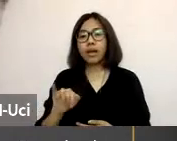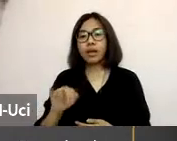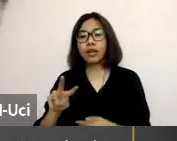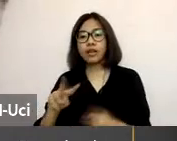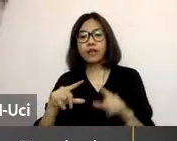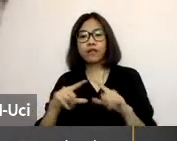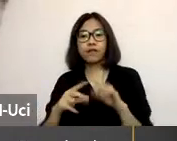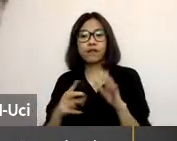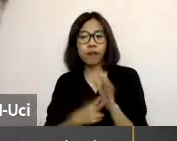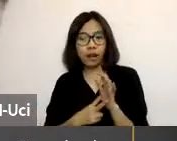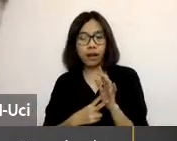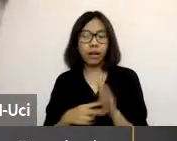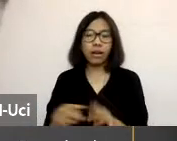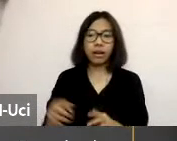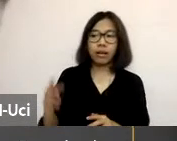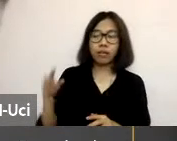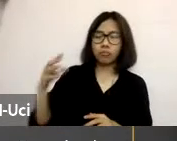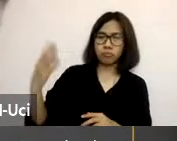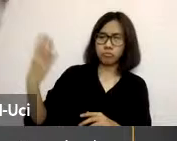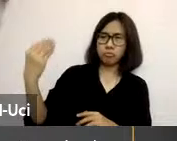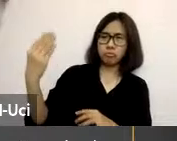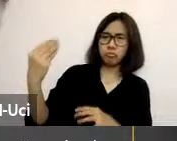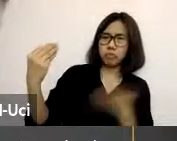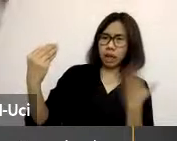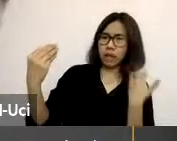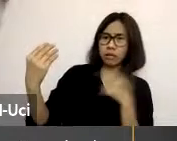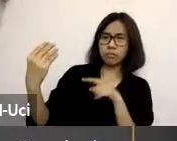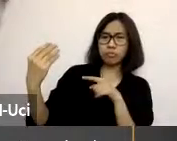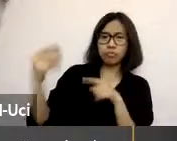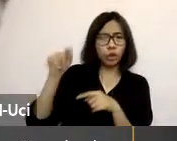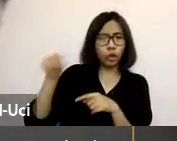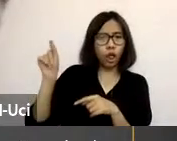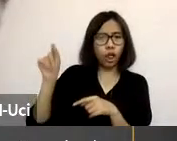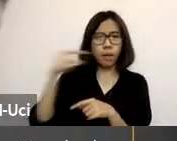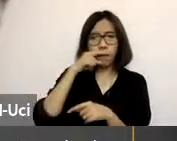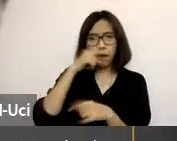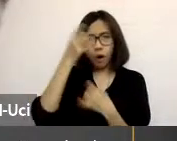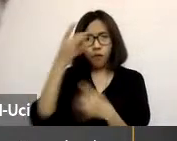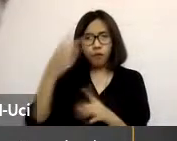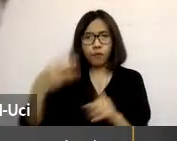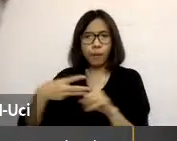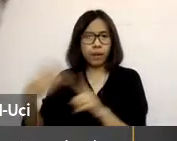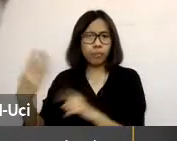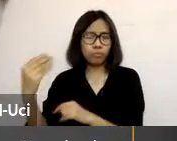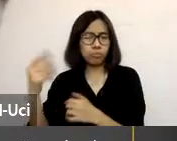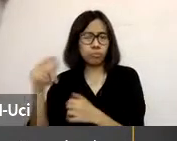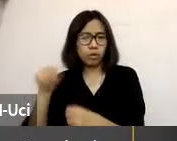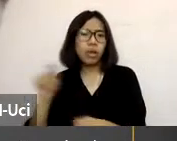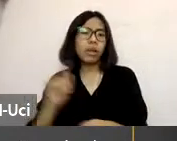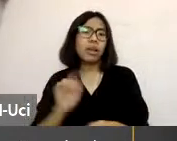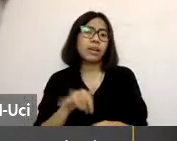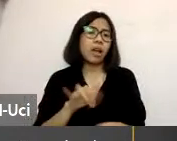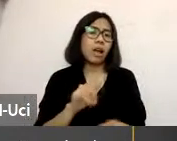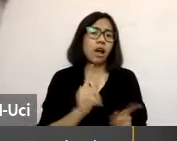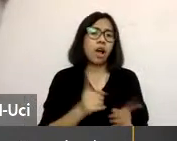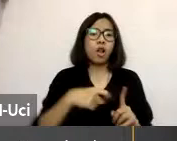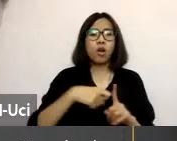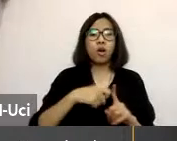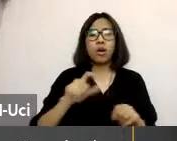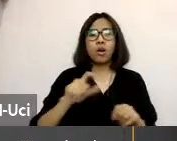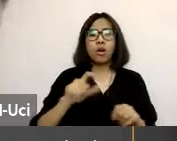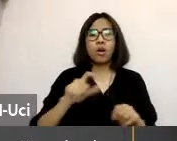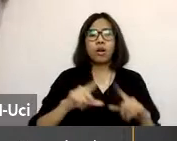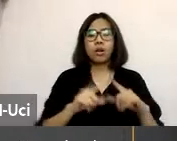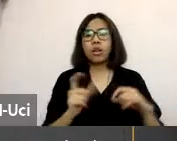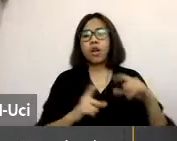oleh bernadette pak jadi ini memang kau yang terkait dengan klausula baku itu memang hak konsumen itu memang harus sebelumnya memang harus teliti dulu